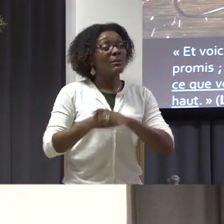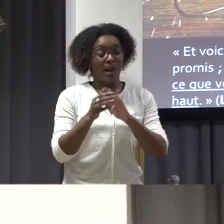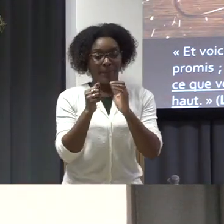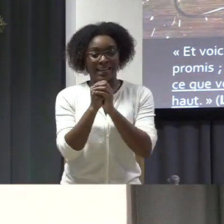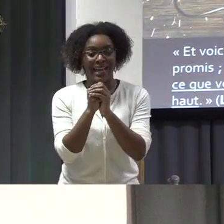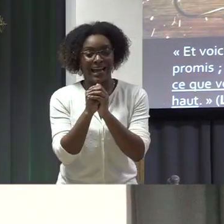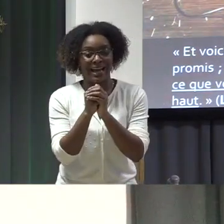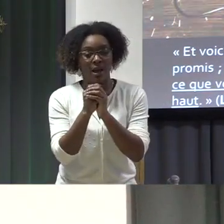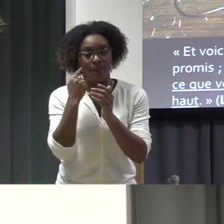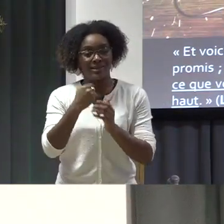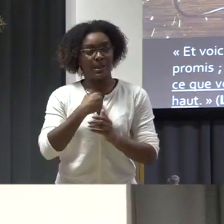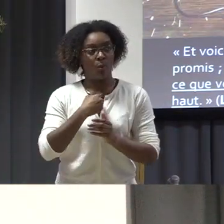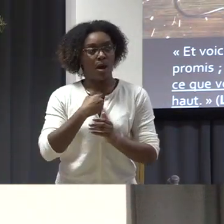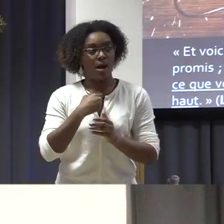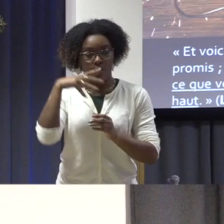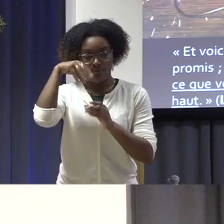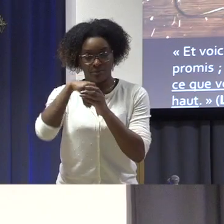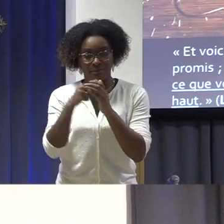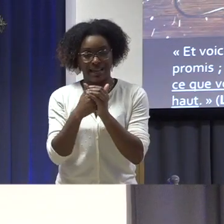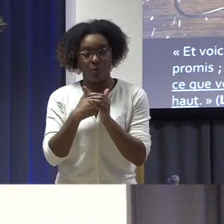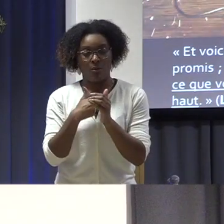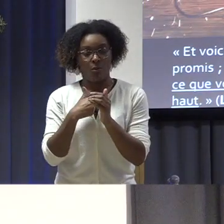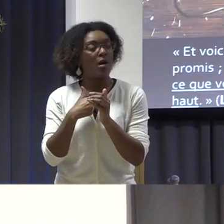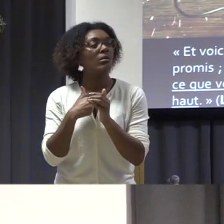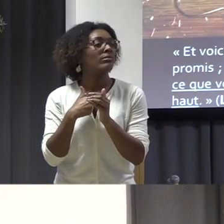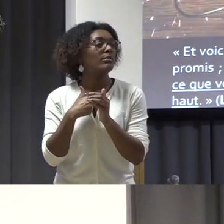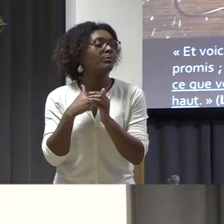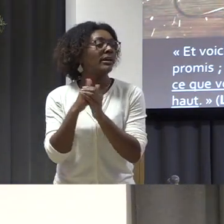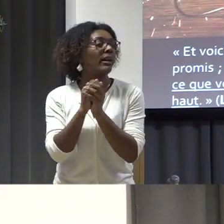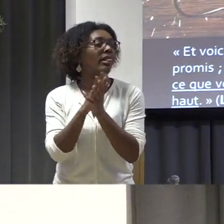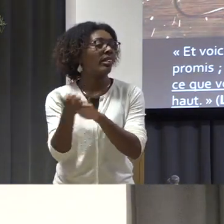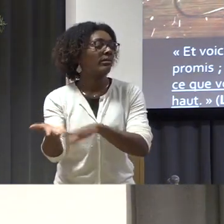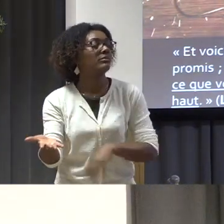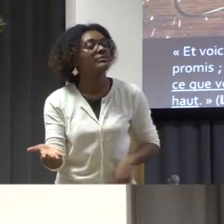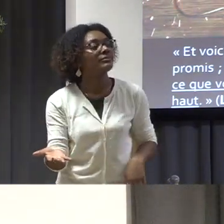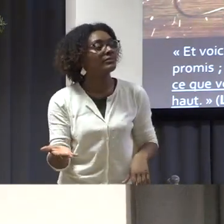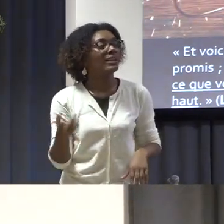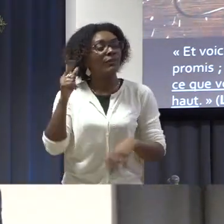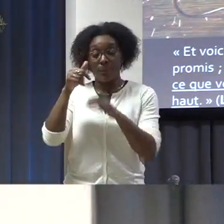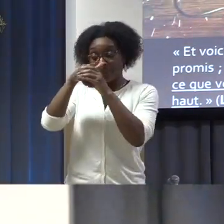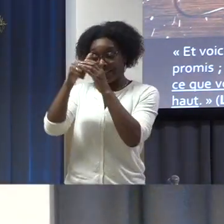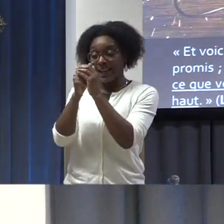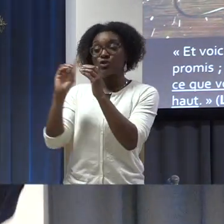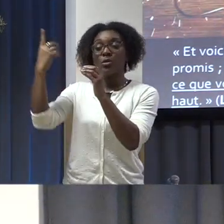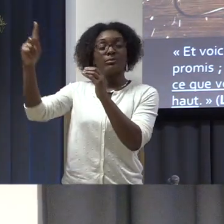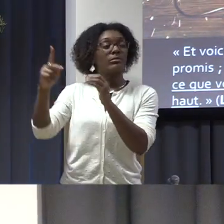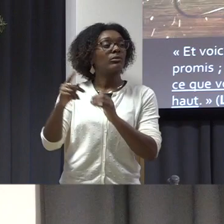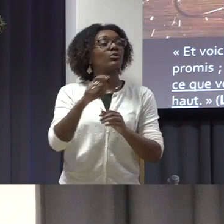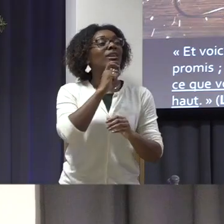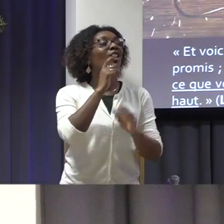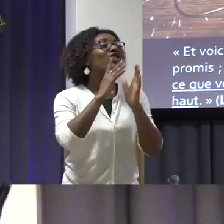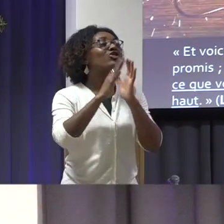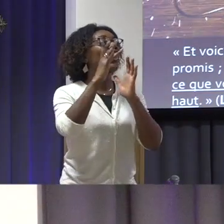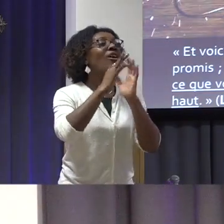ça fausse la donne on l'a chanté non ma volonté mais la tienne